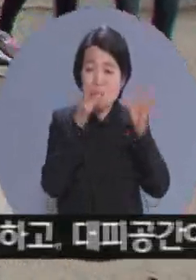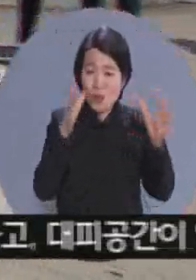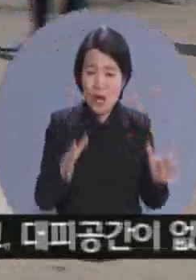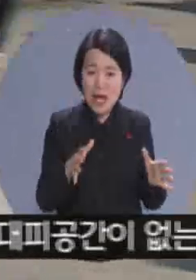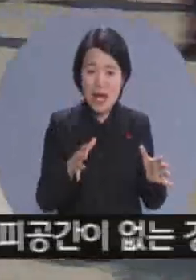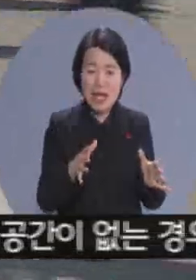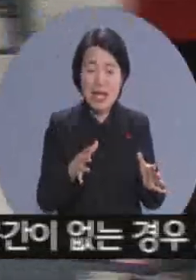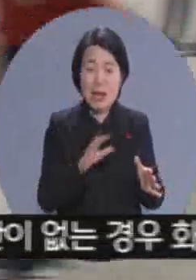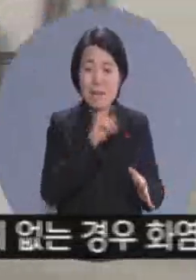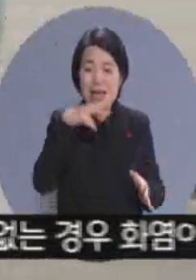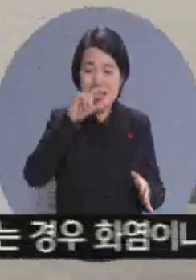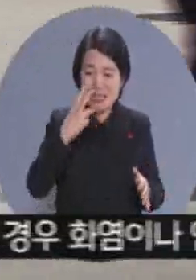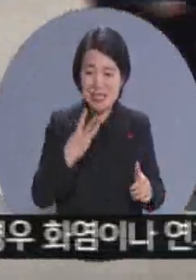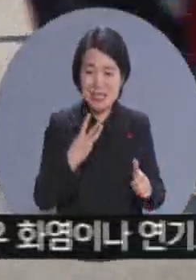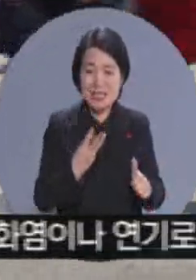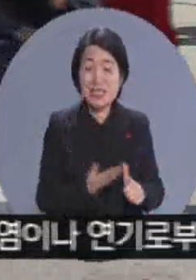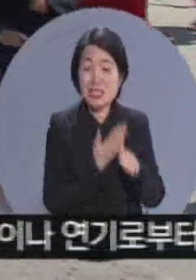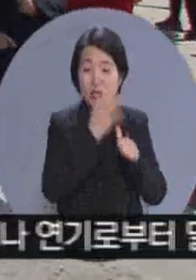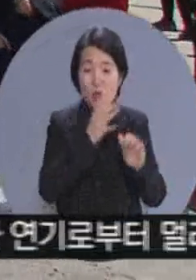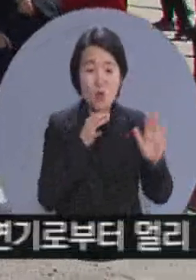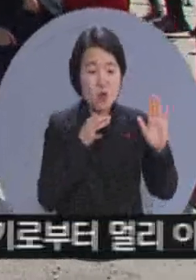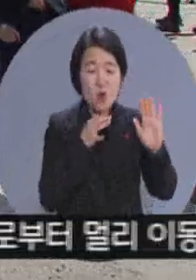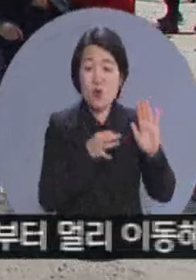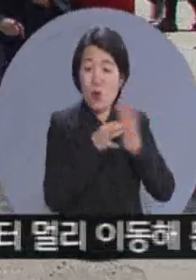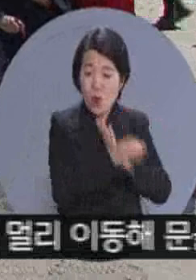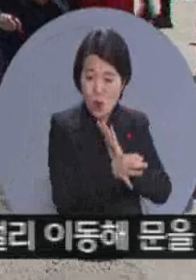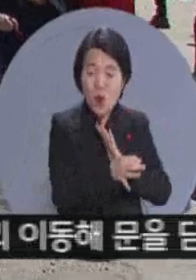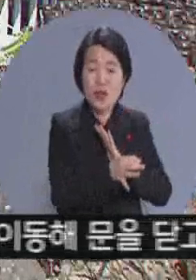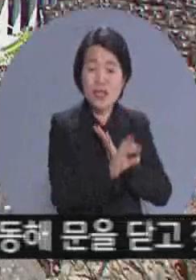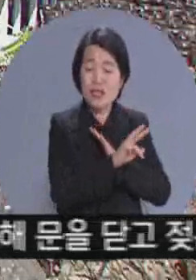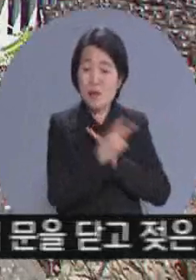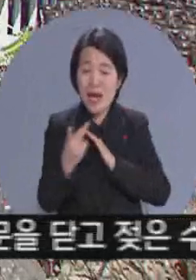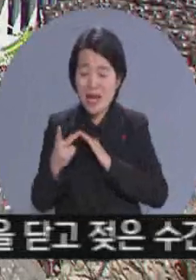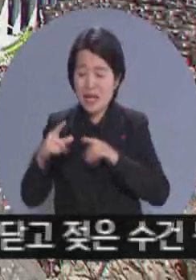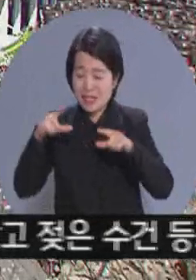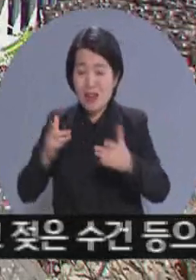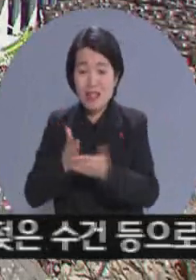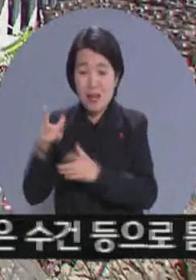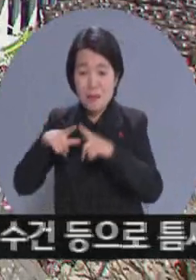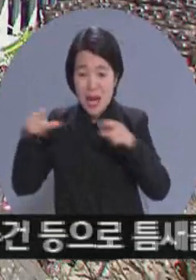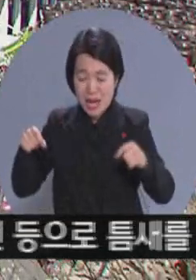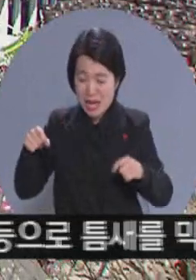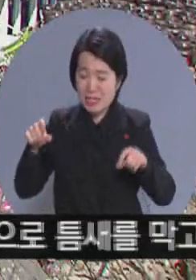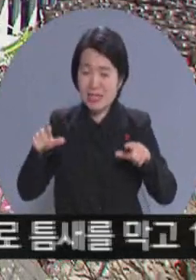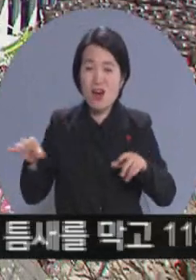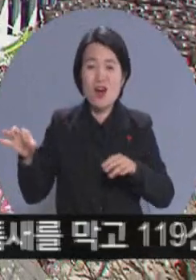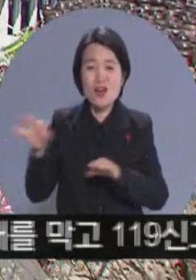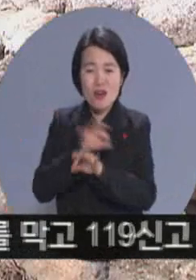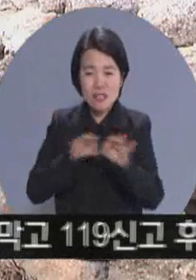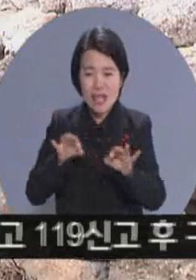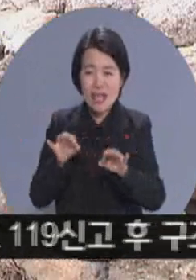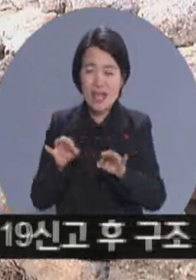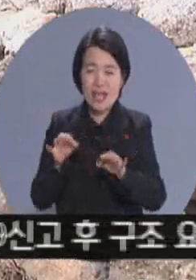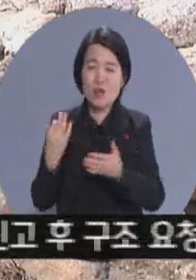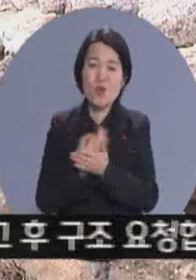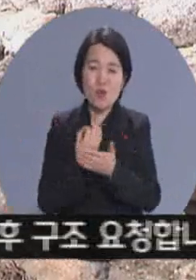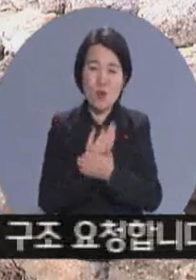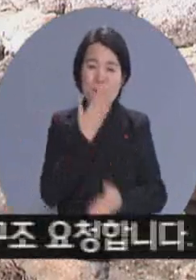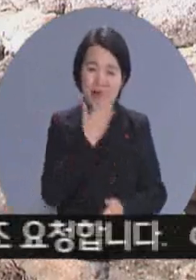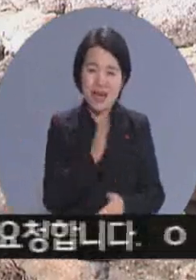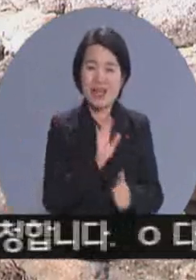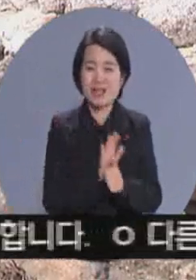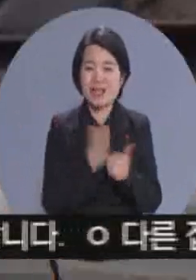입장을 유료화하고이를 지역 상품권으로 전액 환급해 지역 경제의 보탬이 될 수 있게 했습니다 또